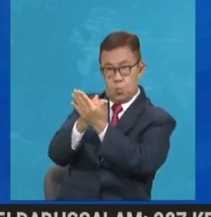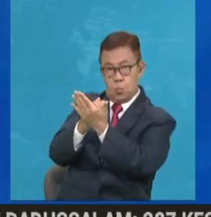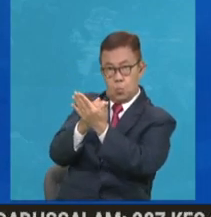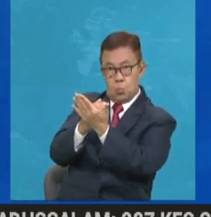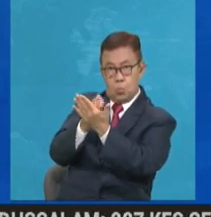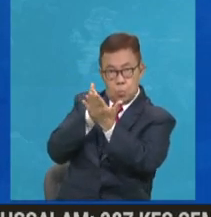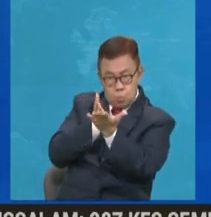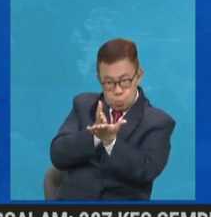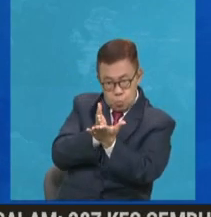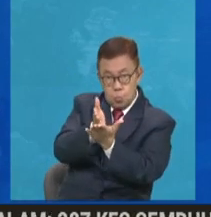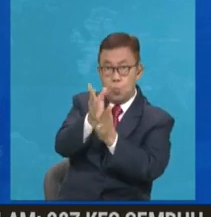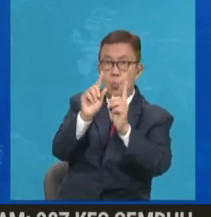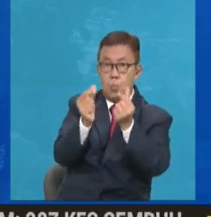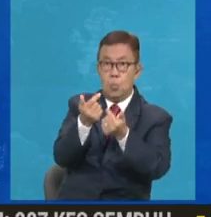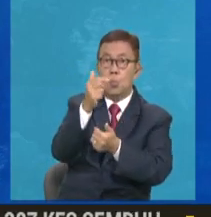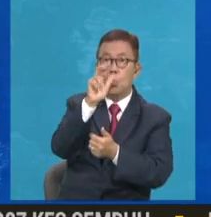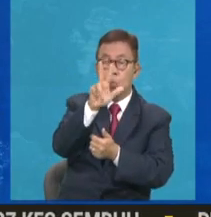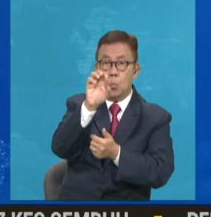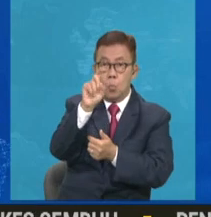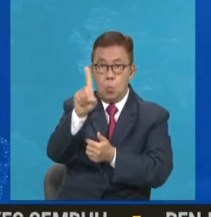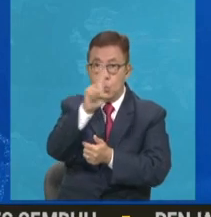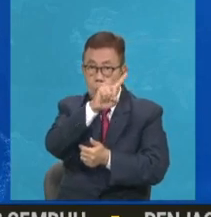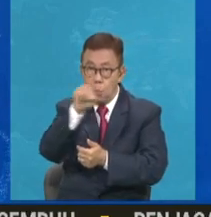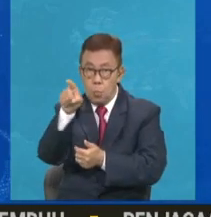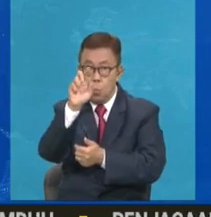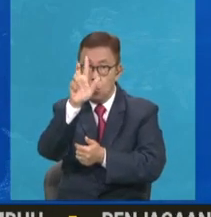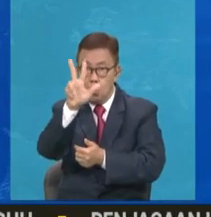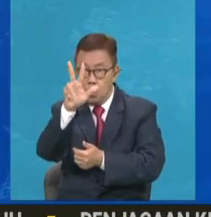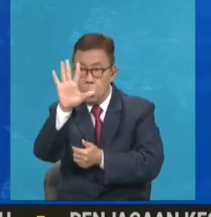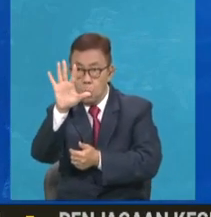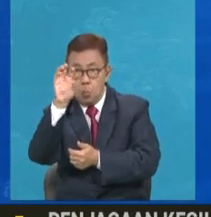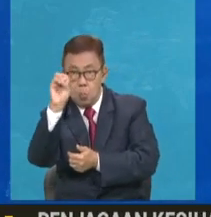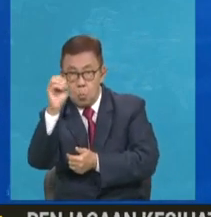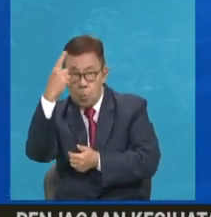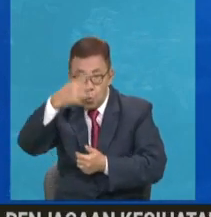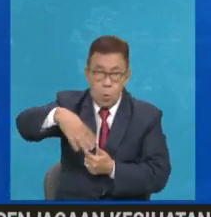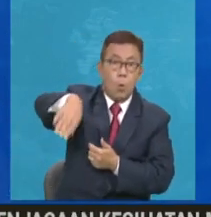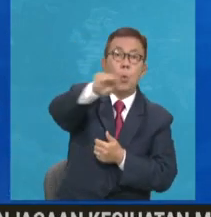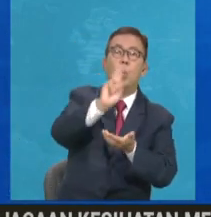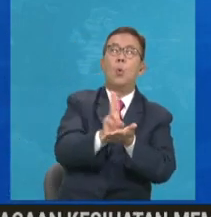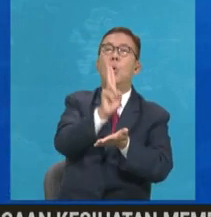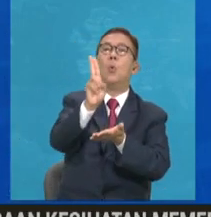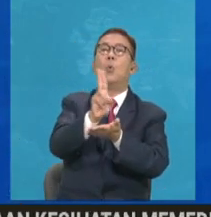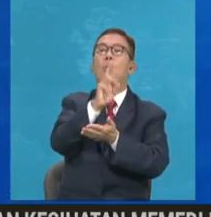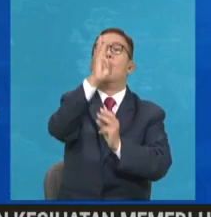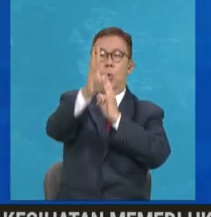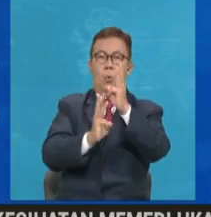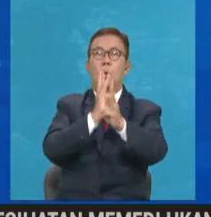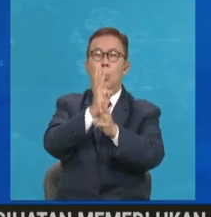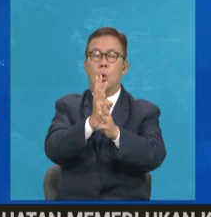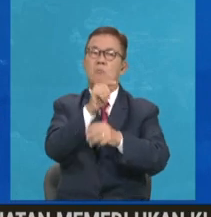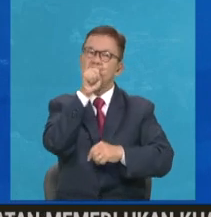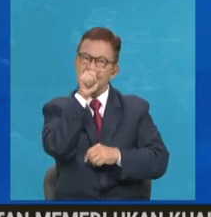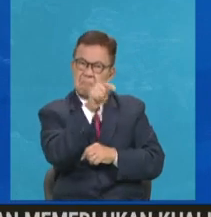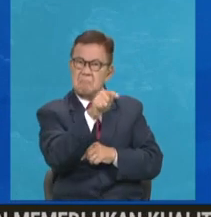ke dalam kumpulan 31 ke 350 bagi University University dunia ini